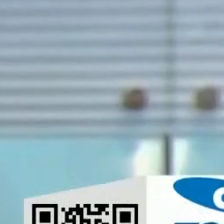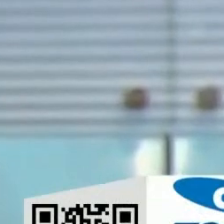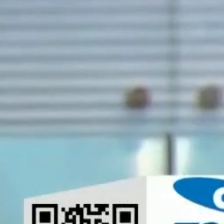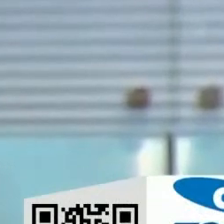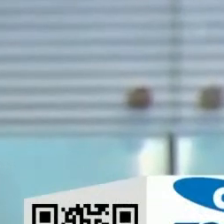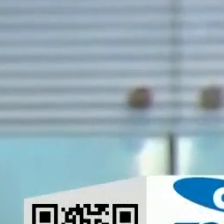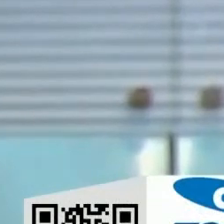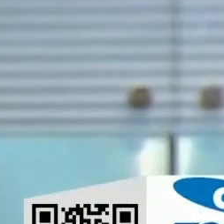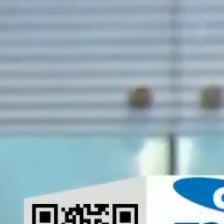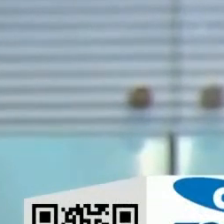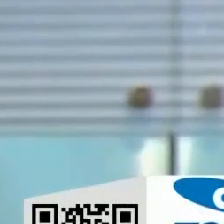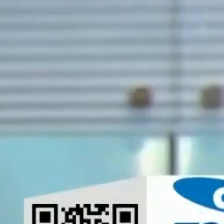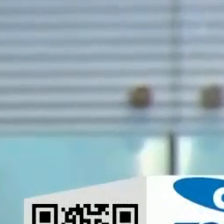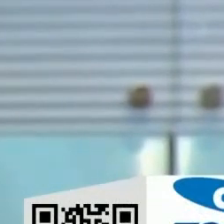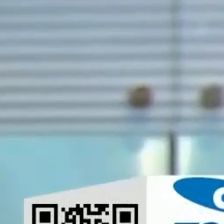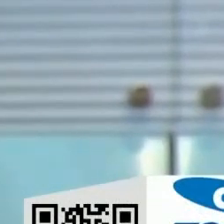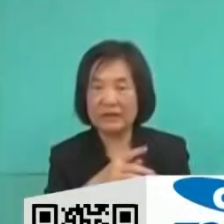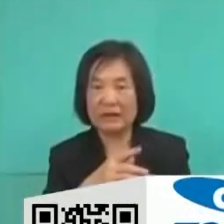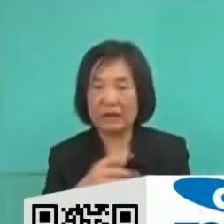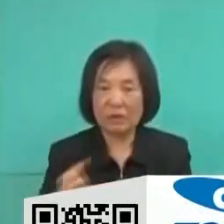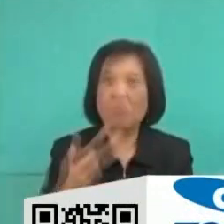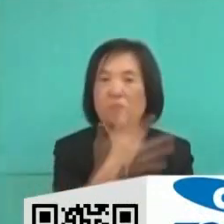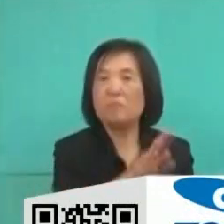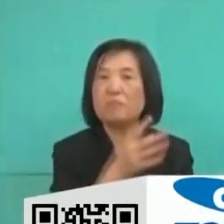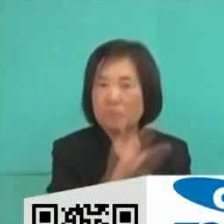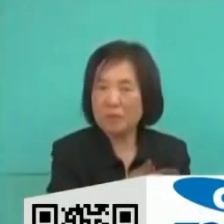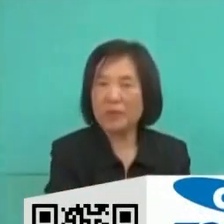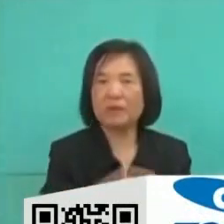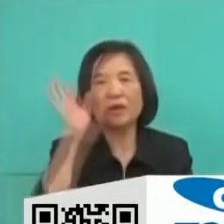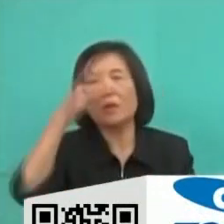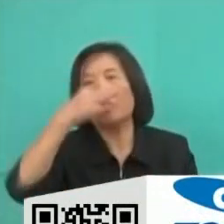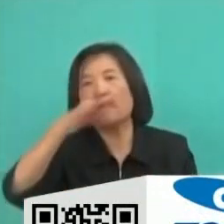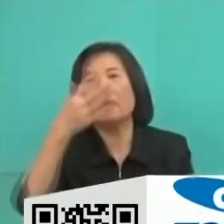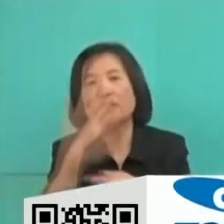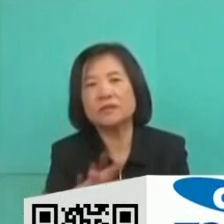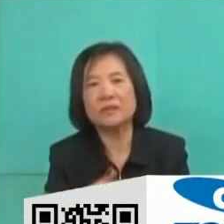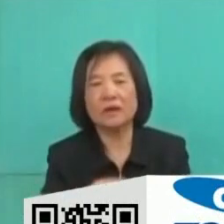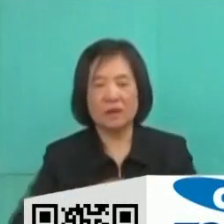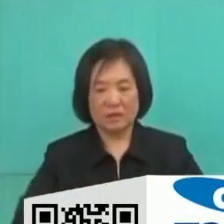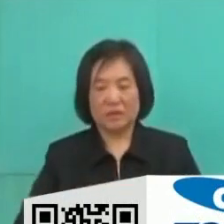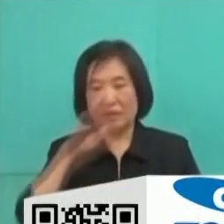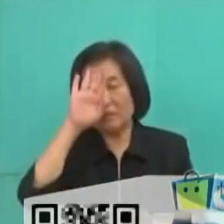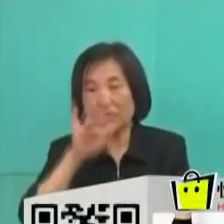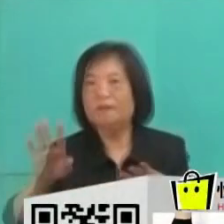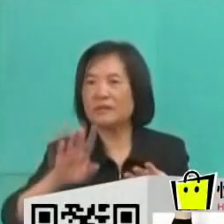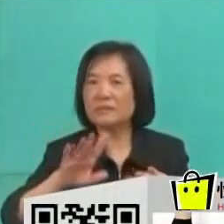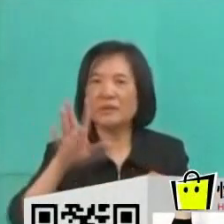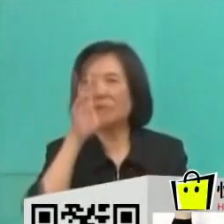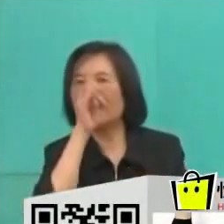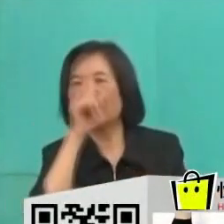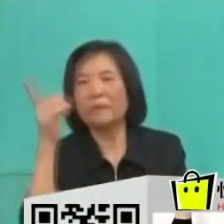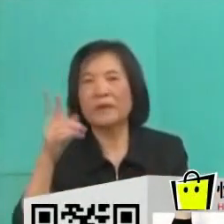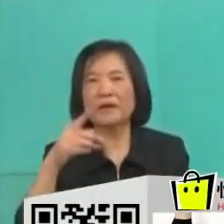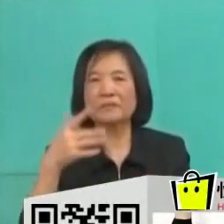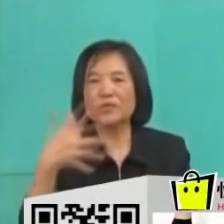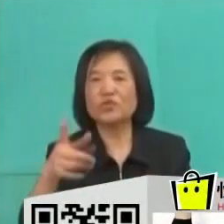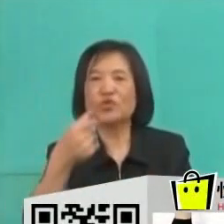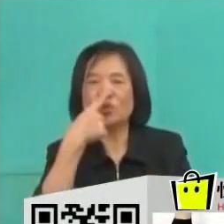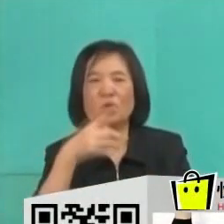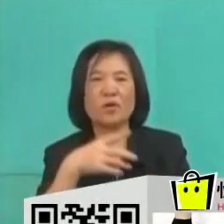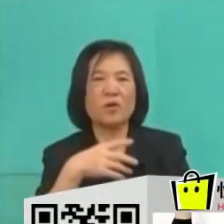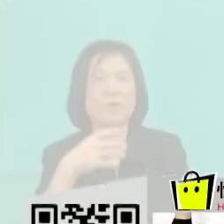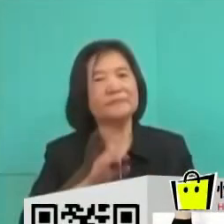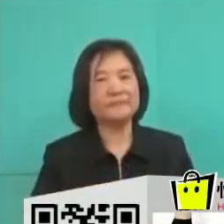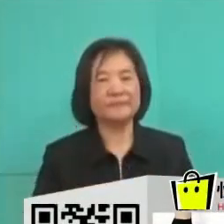感染新冠肺炎的往生者。 那我问你啊，那也有流感的哦，肠病毒的哦，甚至所以叫水痘啦，哦，疱